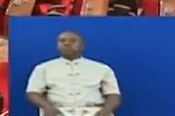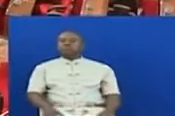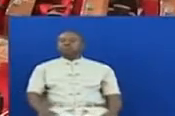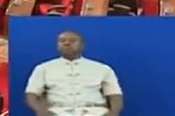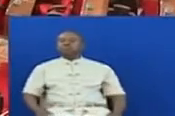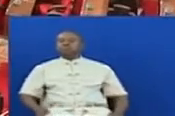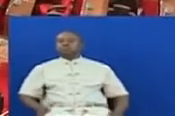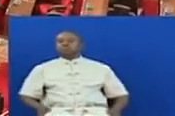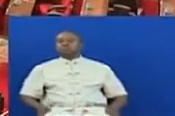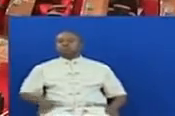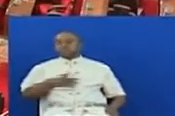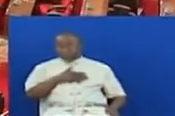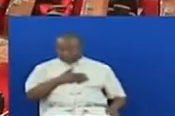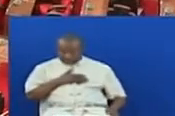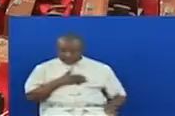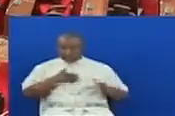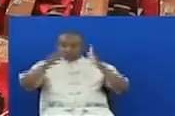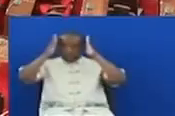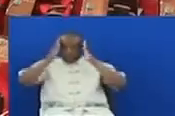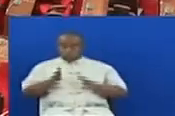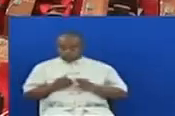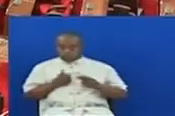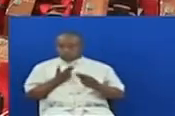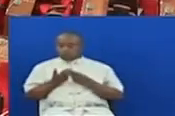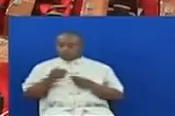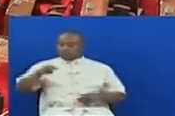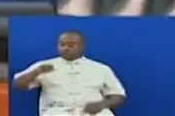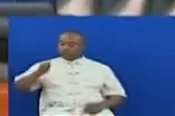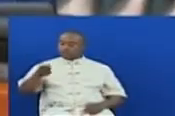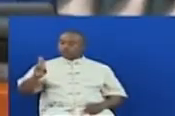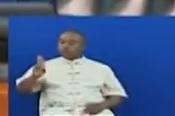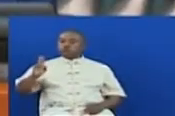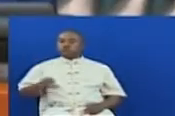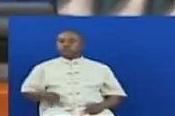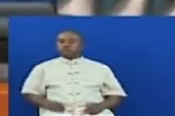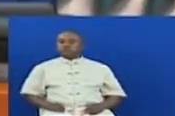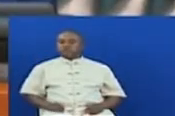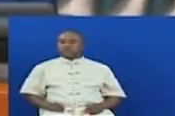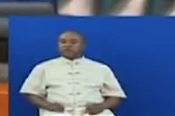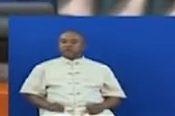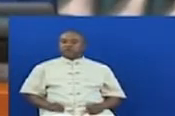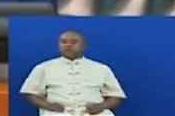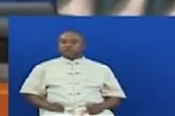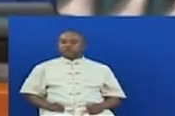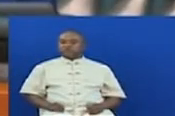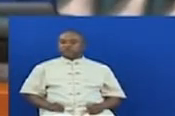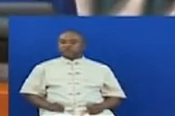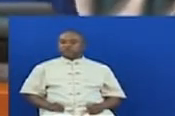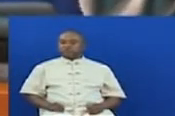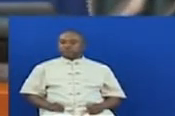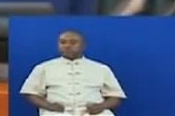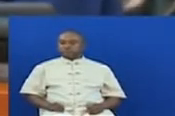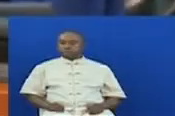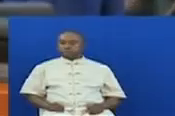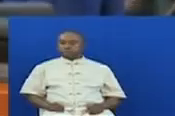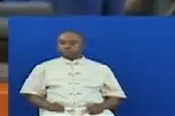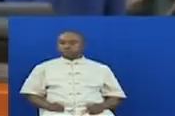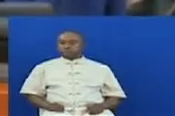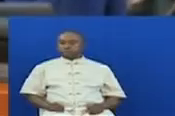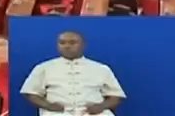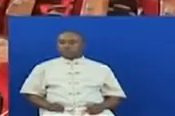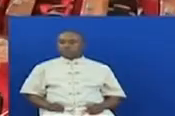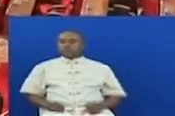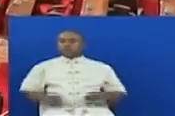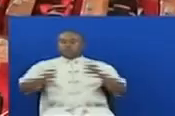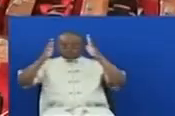sana Mheshimiwa Dr. Mary Nagu, dakika tano, atafuatiwa na Mheshimiwa Zuberi Kuchauka. Mheshimiwa Naibu Spika,